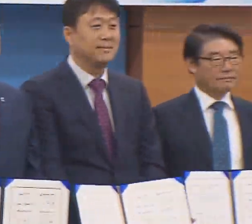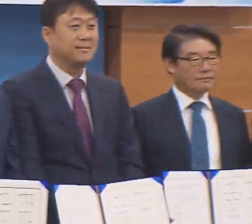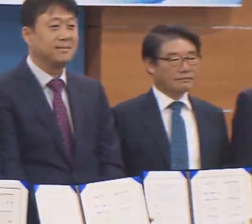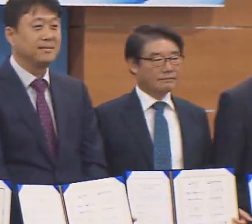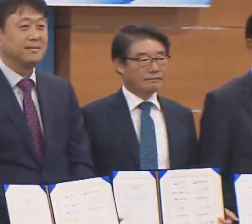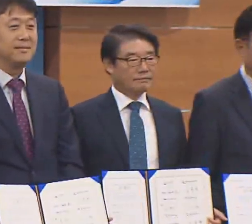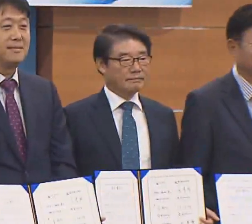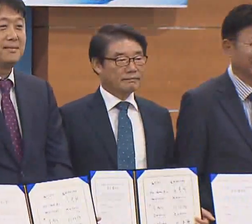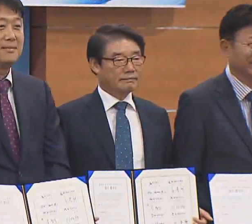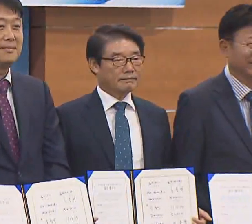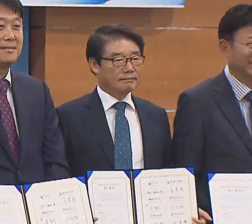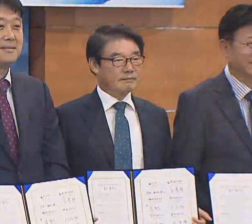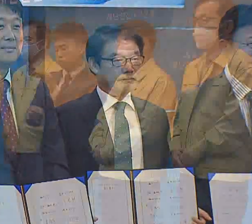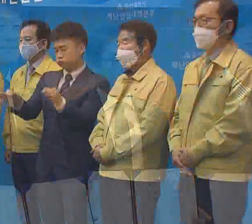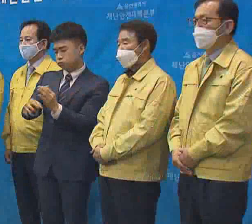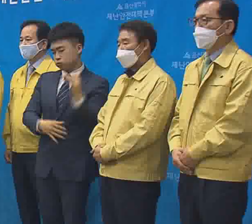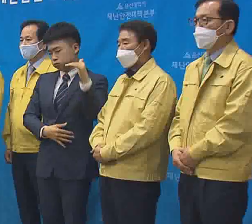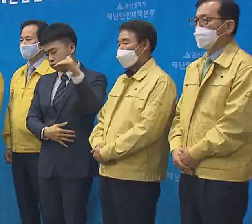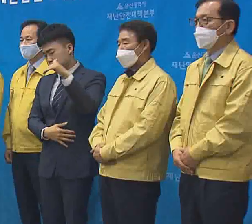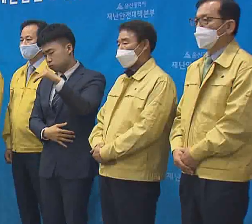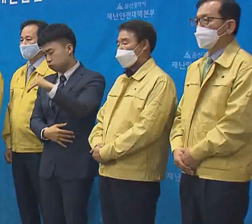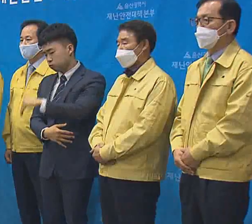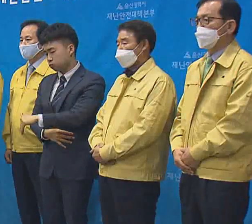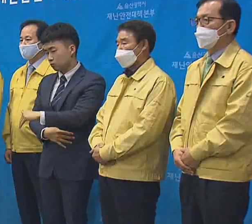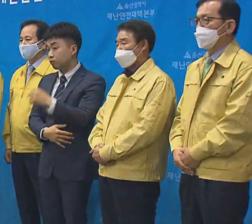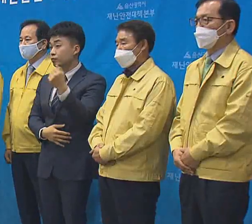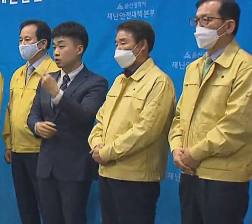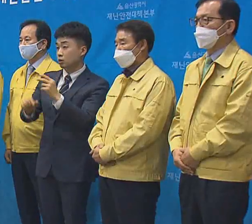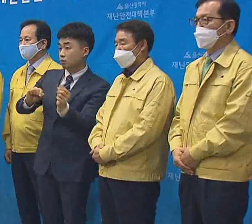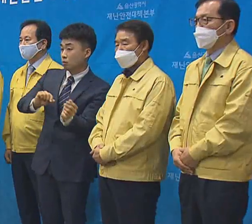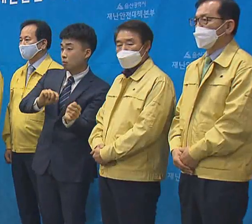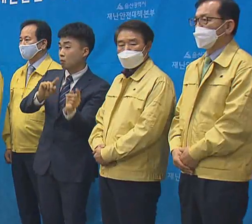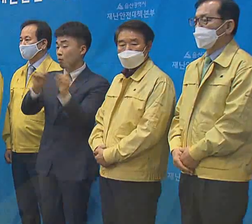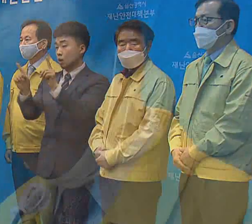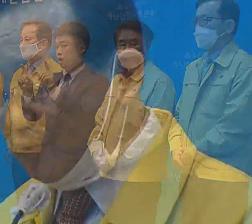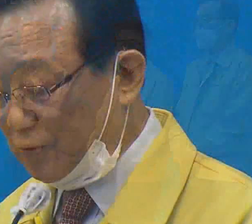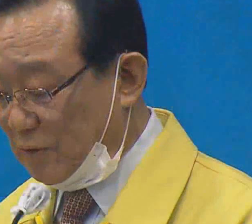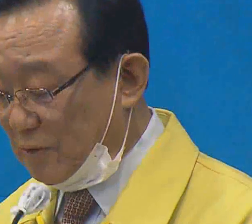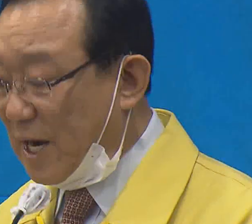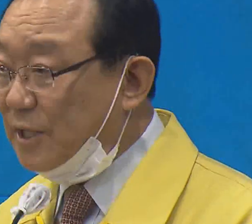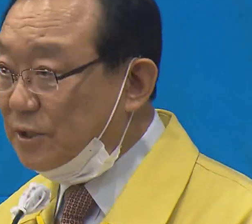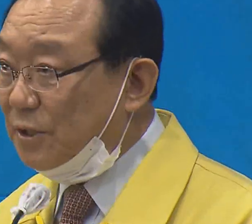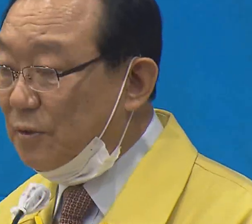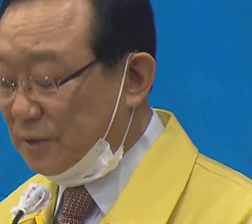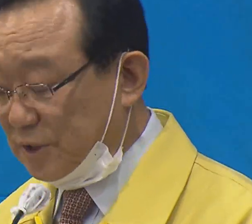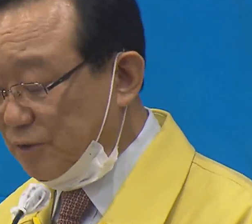유지해왔던 울산교육청과 지자체. 이번에는 사상 유례없는 국가적 재난